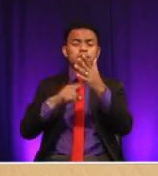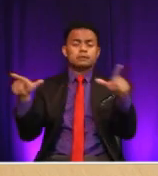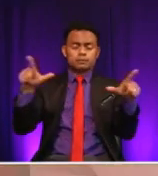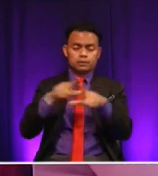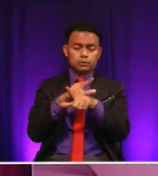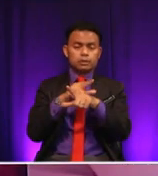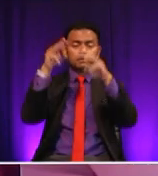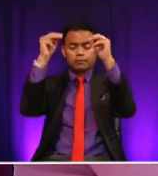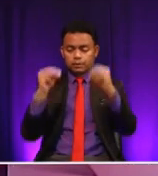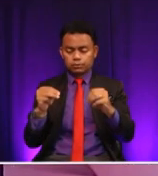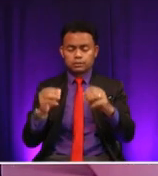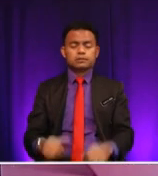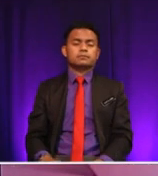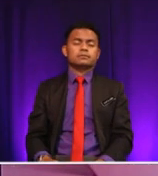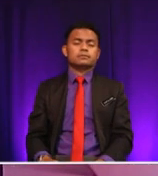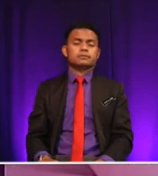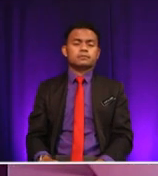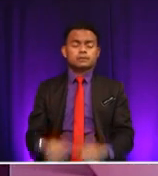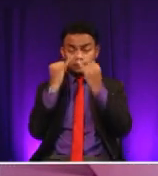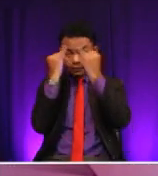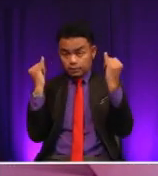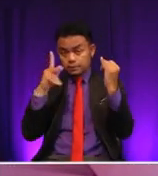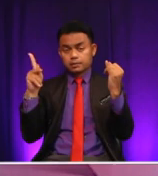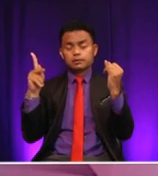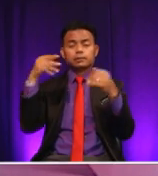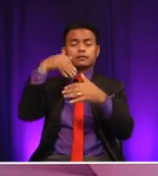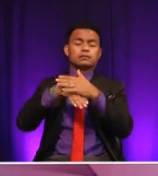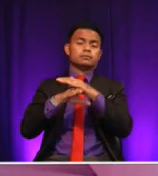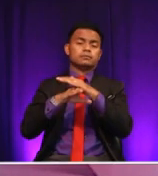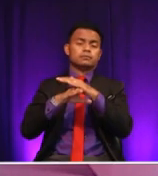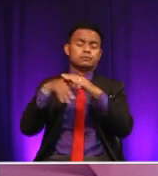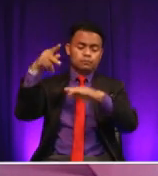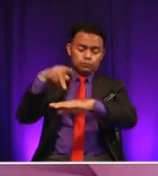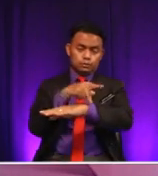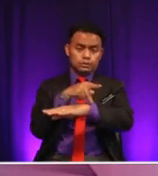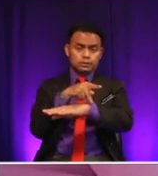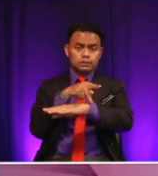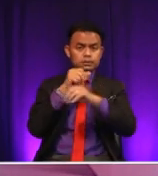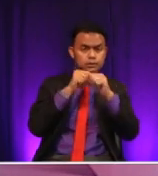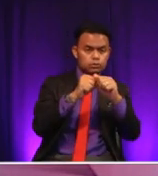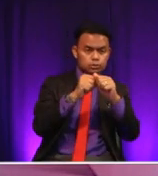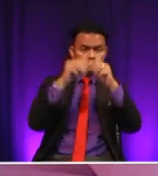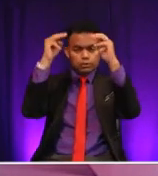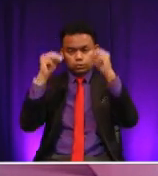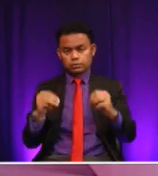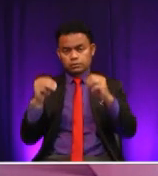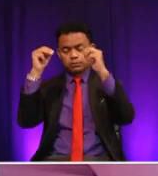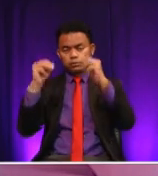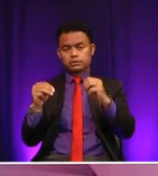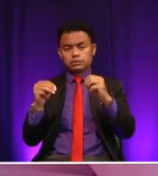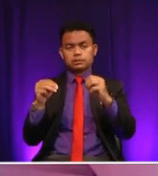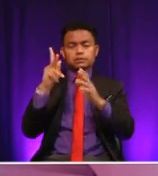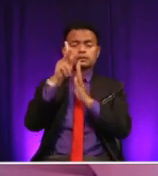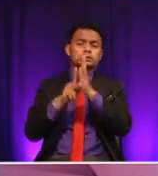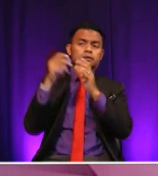Maksudnya di sini dijelaskan Bagaimana hati yang beriman beriman ini Sinonim dengan ketaatan kepada siapa